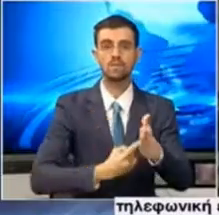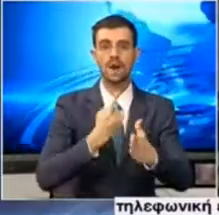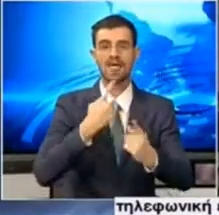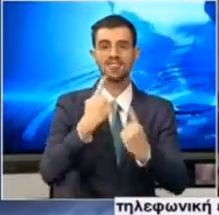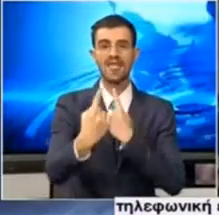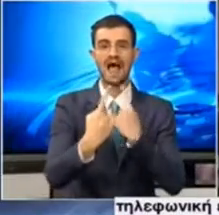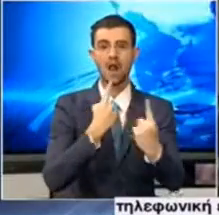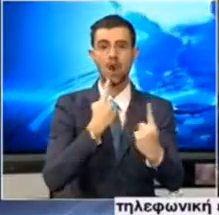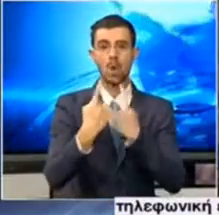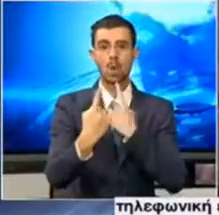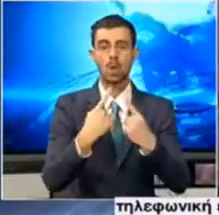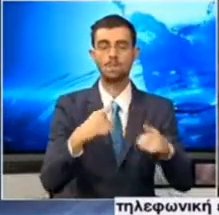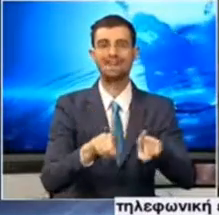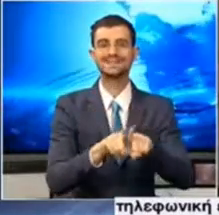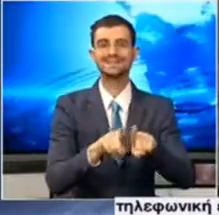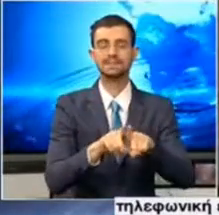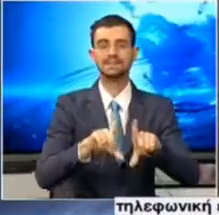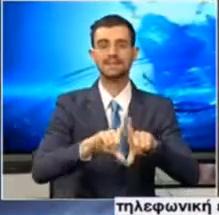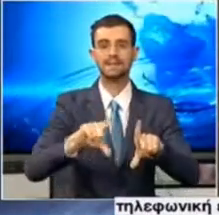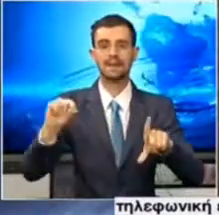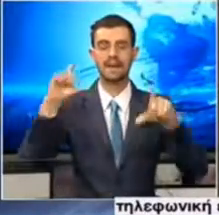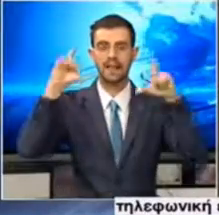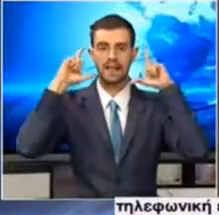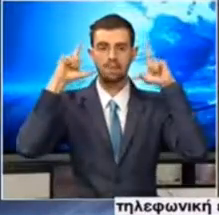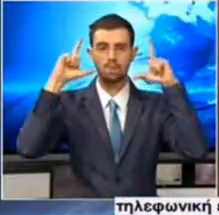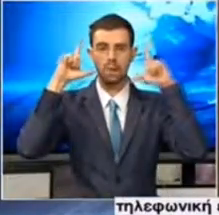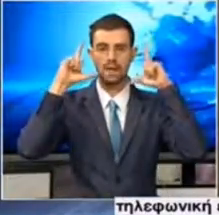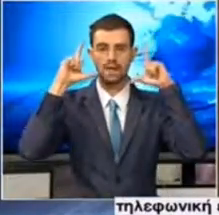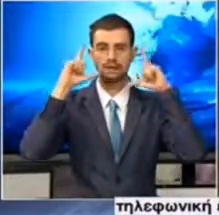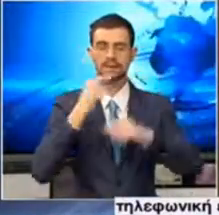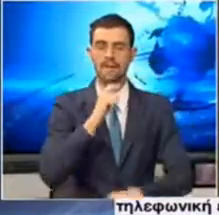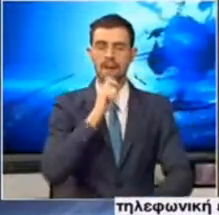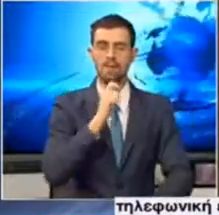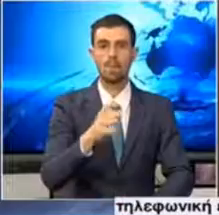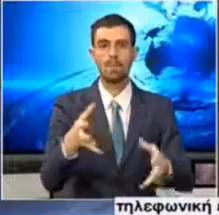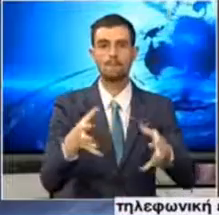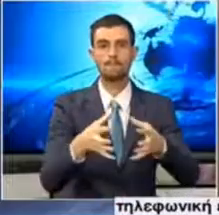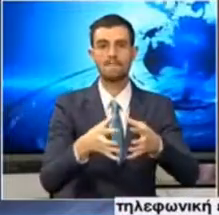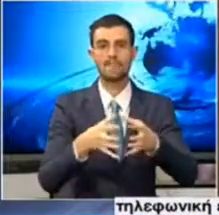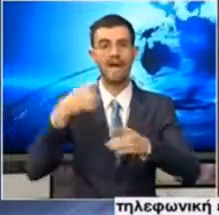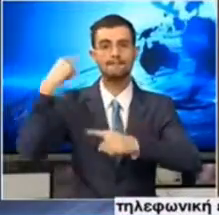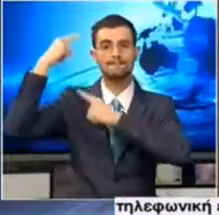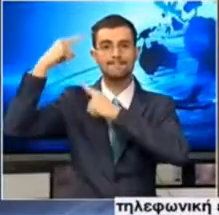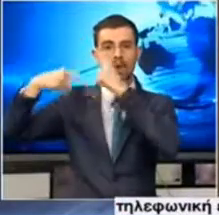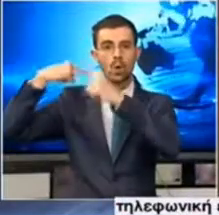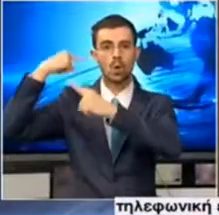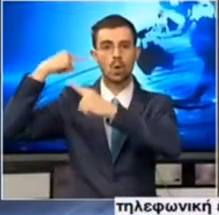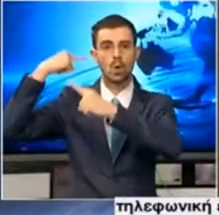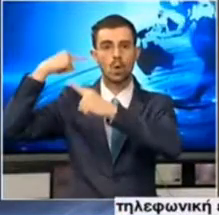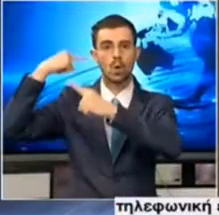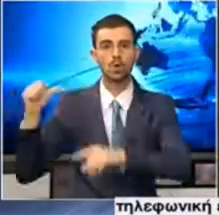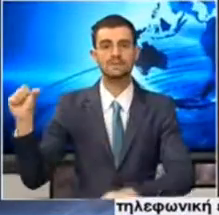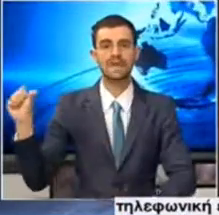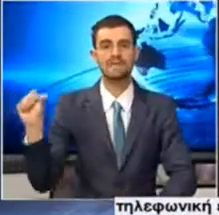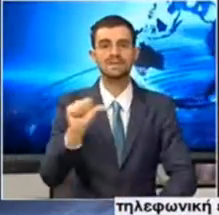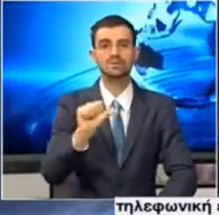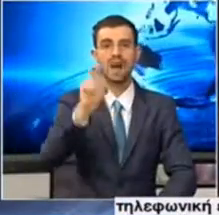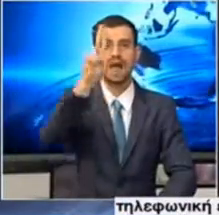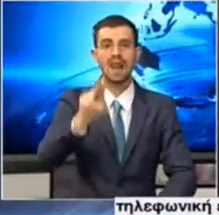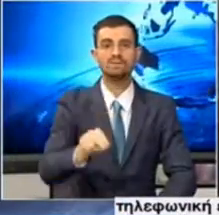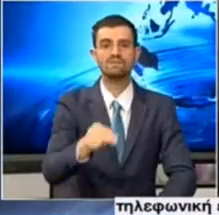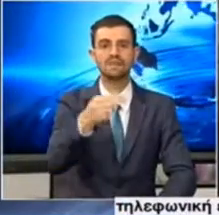Κυπριακή Δημοκρατία. Θα πούμε λοιπόν ότι οι εμπειρογνώμονες θα επιστρέψουν στην Ελβετία, μάλλον